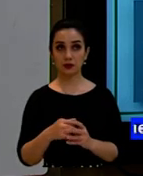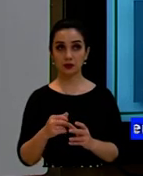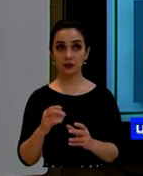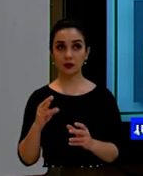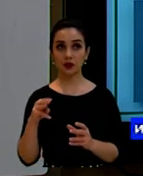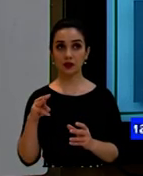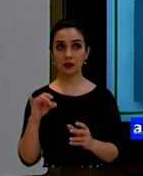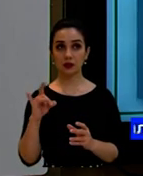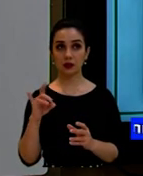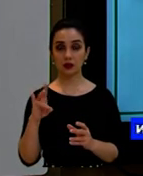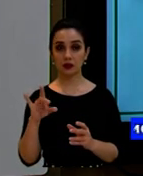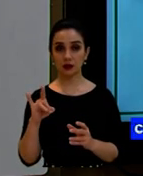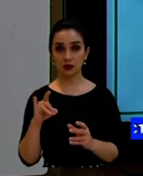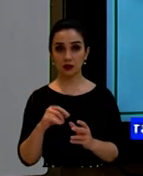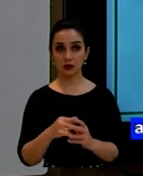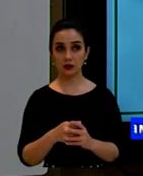наконечник стрел,